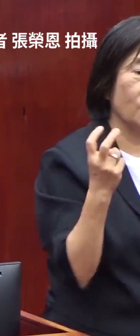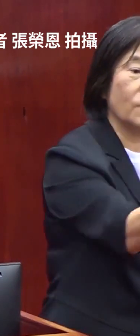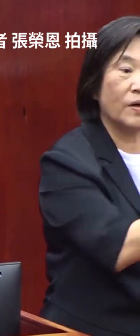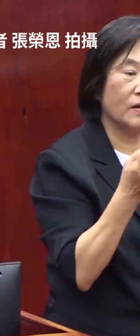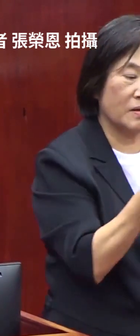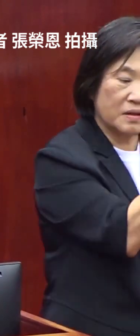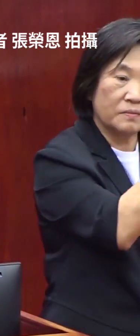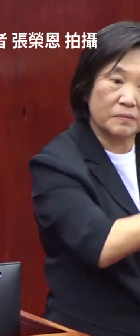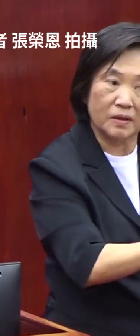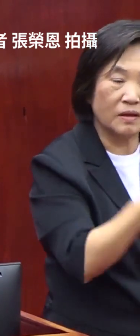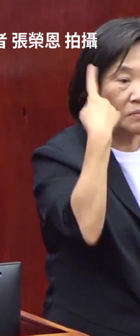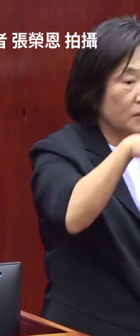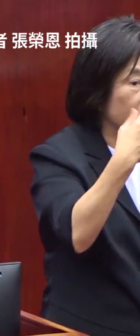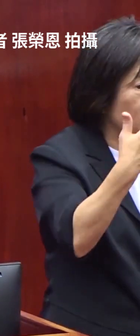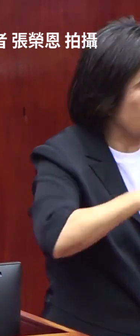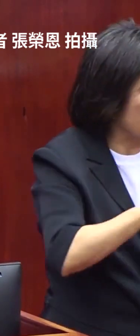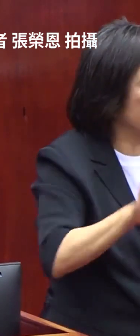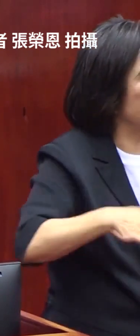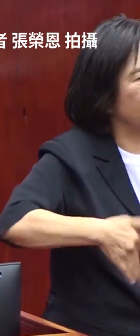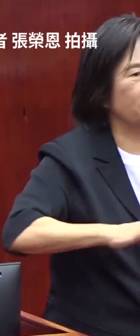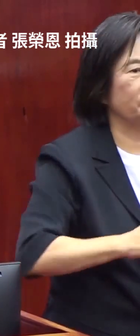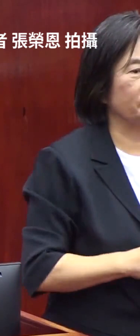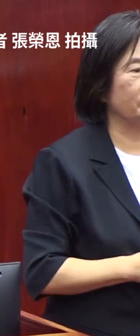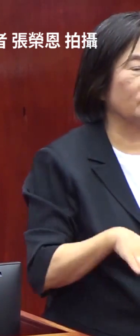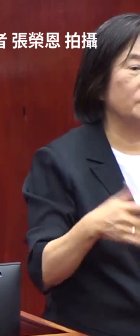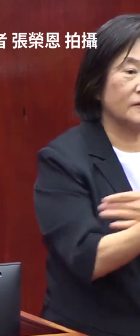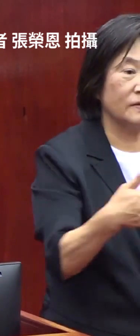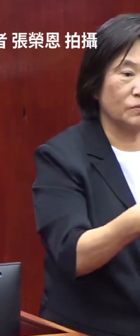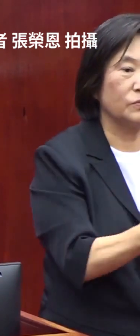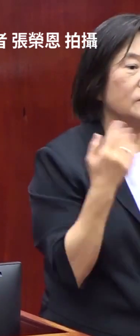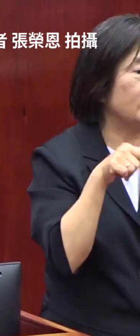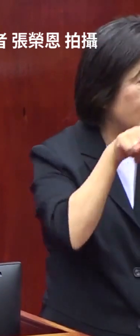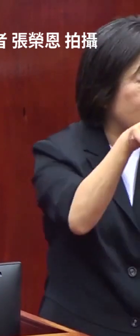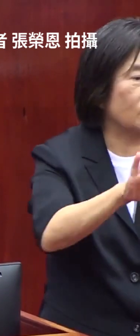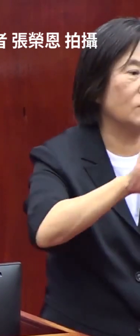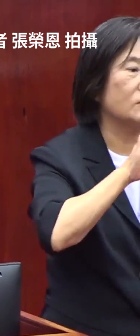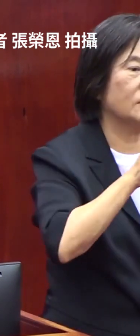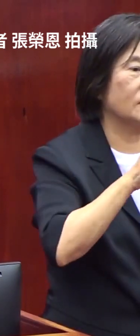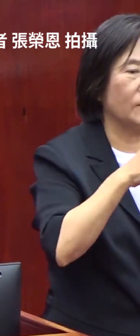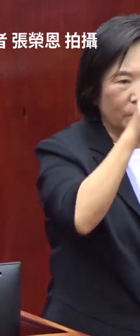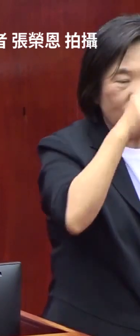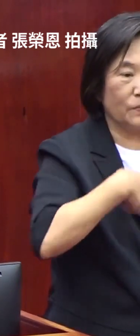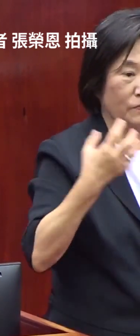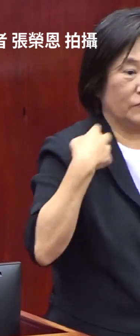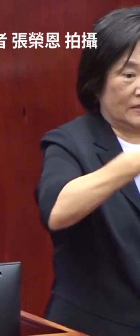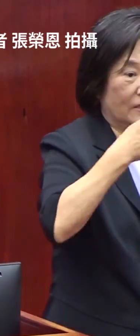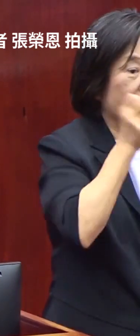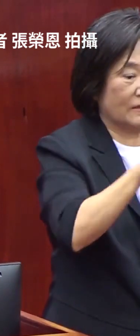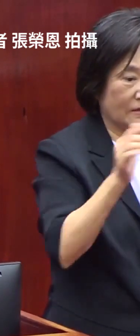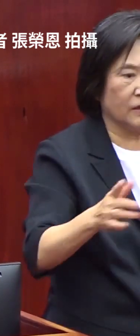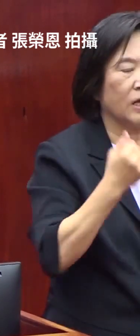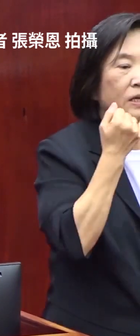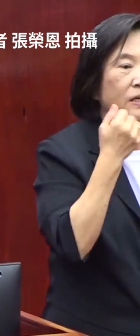定明年7月会开工，那我们现在东环已经在交通部我们希望都快一点能不能赶在任期内东环也开